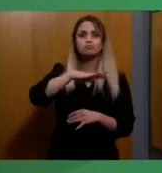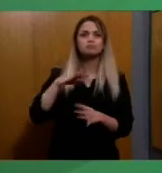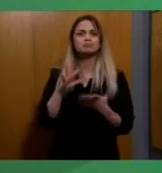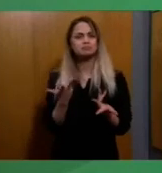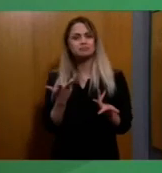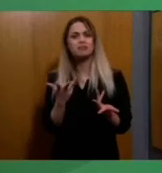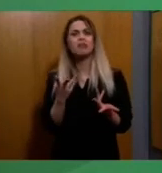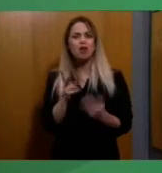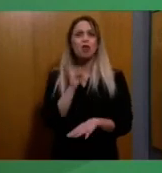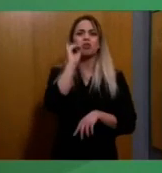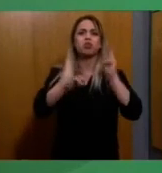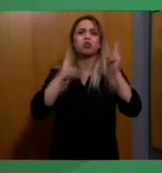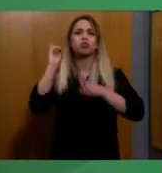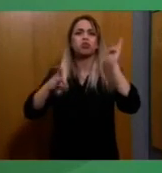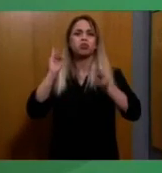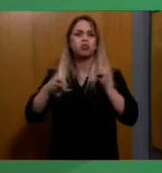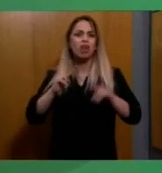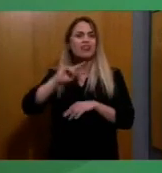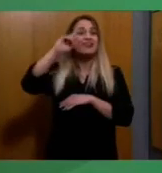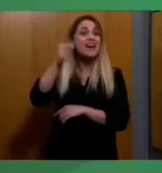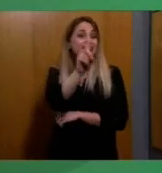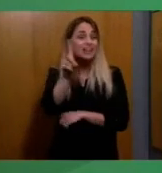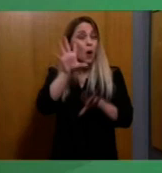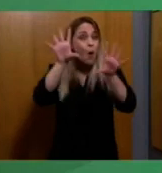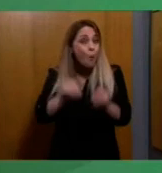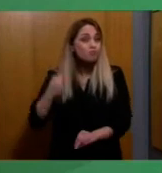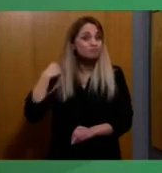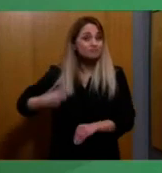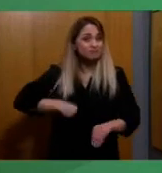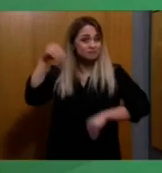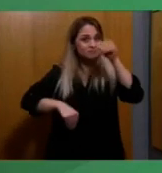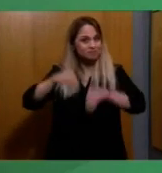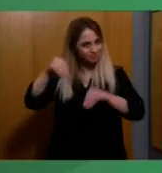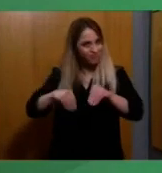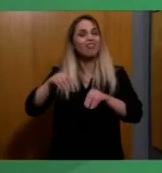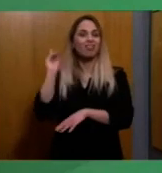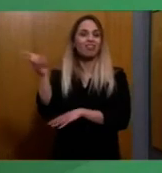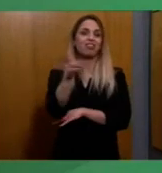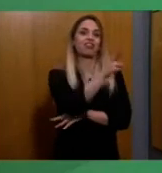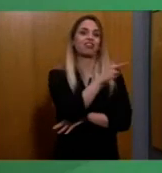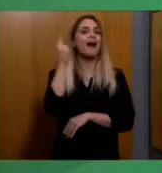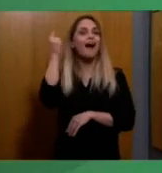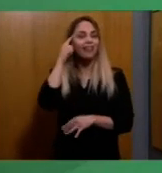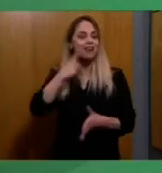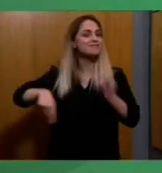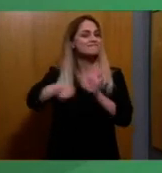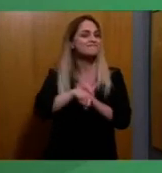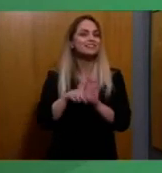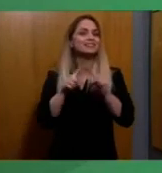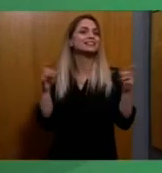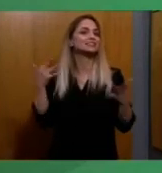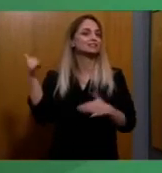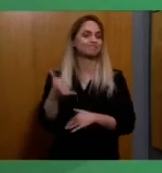αποδοκίμασαν τη δεύτερη Κυριακή των αυτοδιοικητικών εκλογών την αλαζονία του